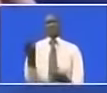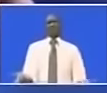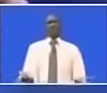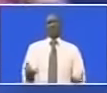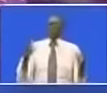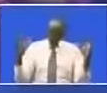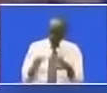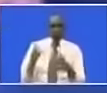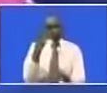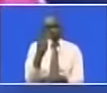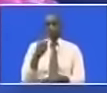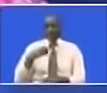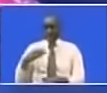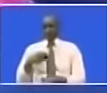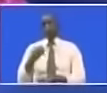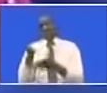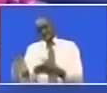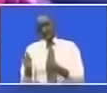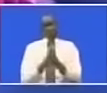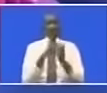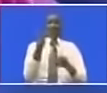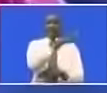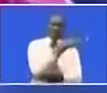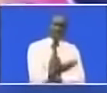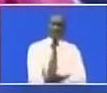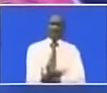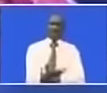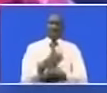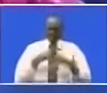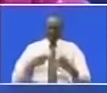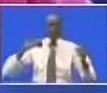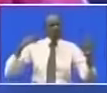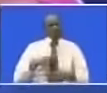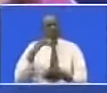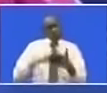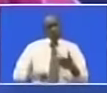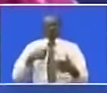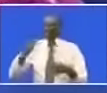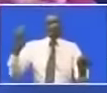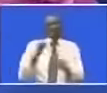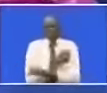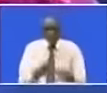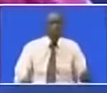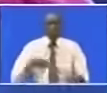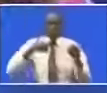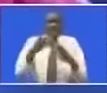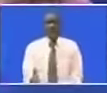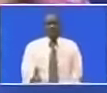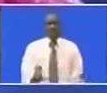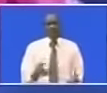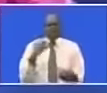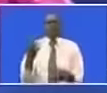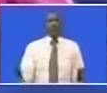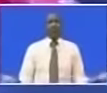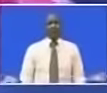viwili, UDP na hapa stopover mjini. Lakini cha kushangaza, tukasema haiwezekani sisi kupiga kura wakati karatasi ya kura